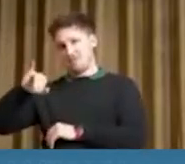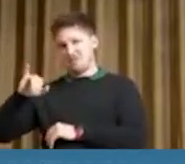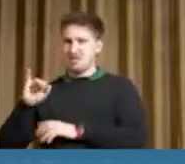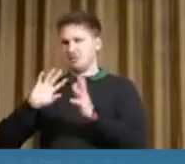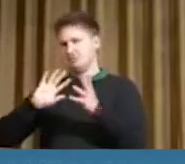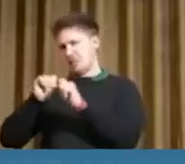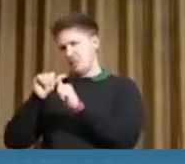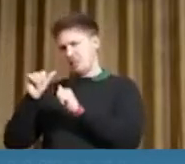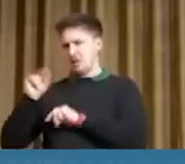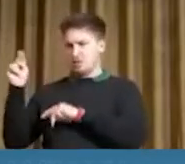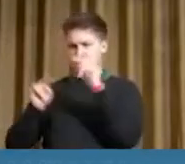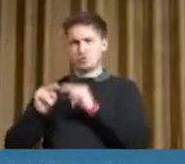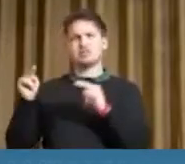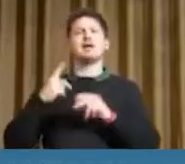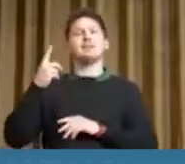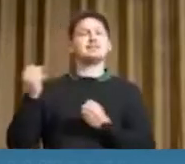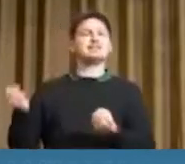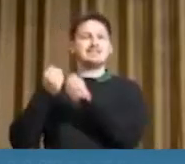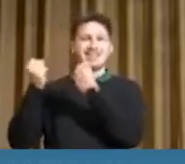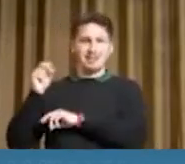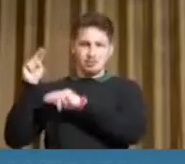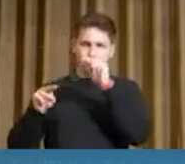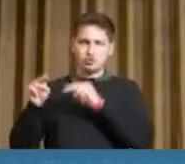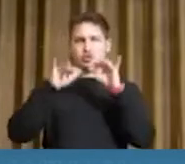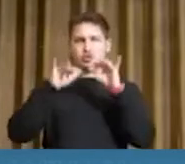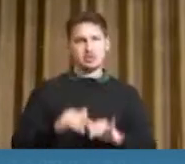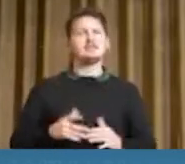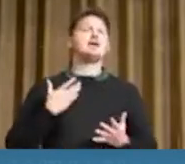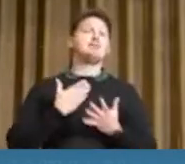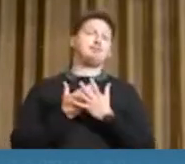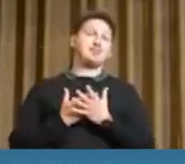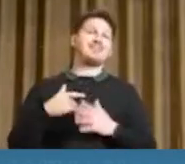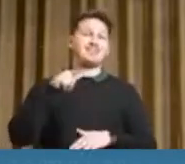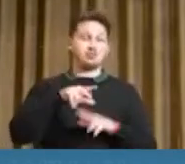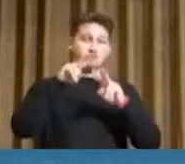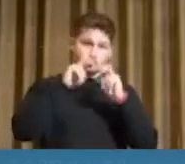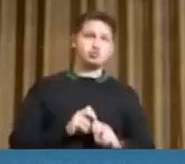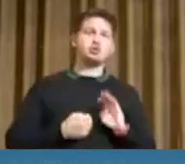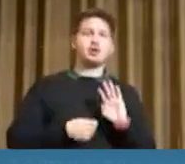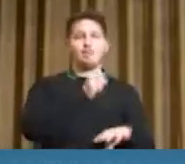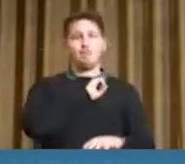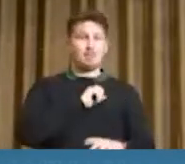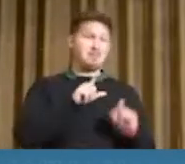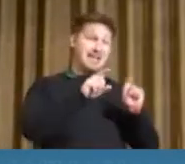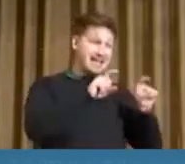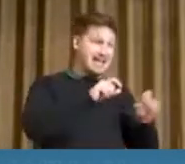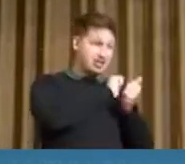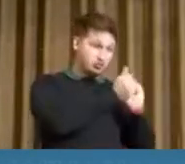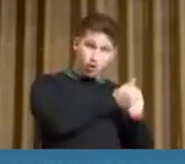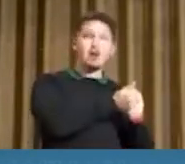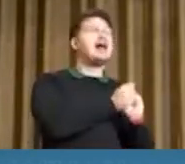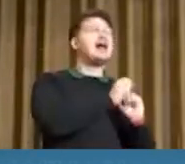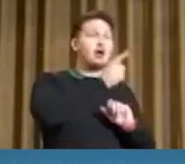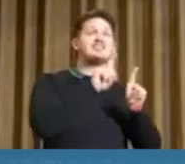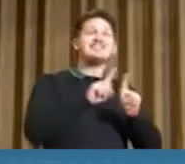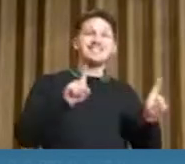Das hatte ich eingangs ja erwähnt, ist vielleicht tatsächlich ein Vorteil gewesen, in der Studie auch auf die Nicht-Kadersportler zu setzen, weil wir dann durchaus